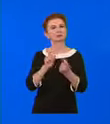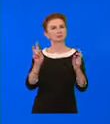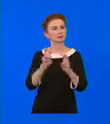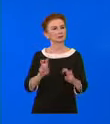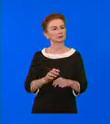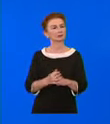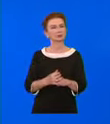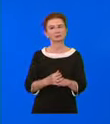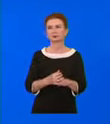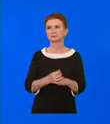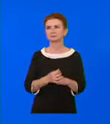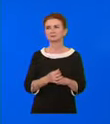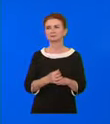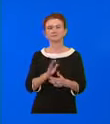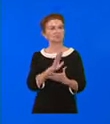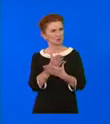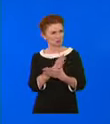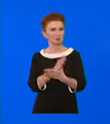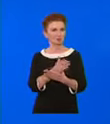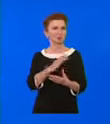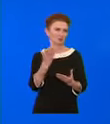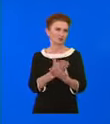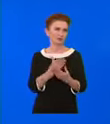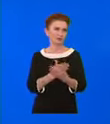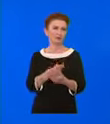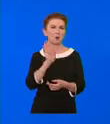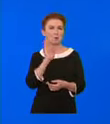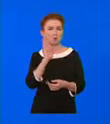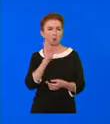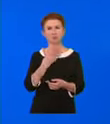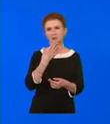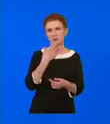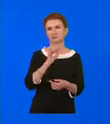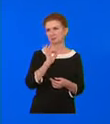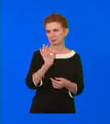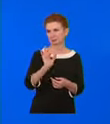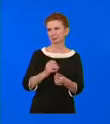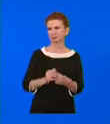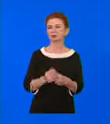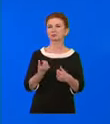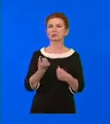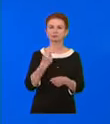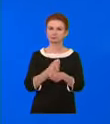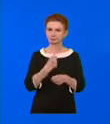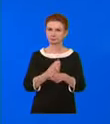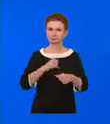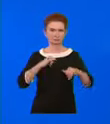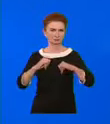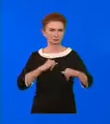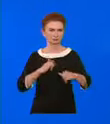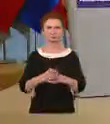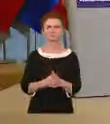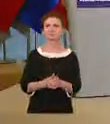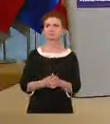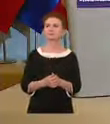i bardzo wiele firm średniej wielkości, mniejszych, komentuje pozytywnie nasze działania związane z tarczą